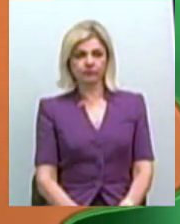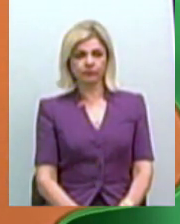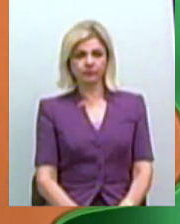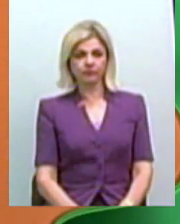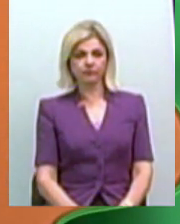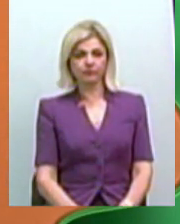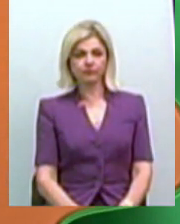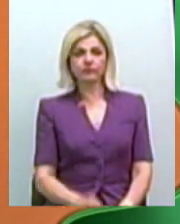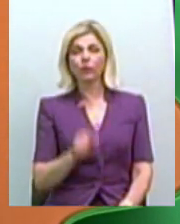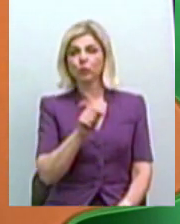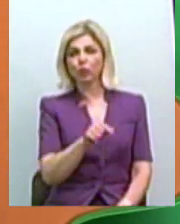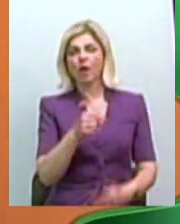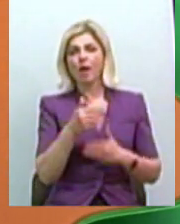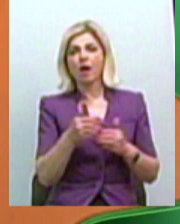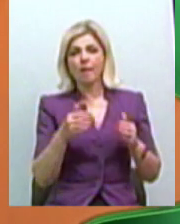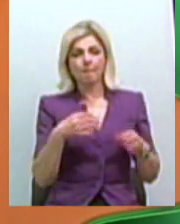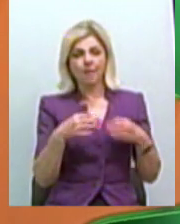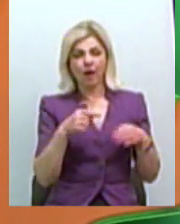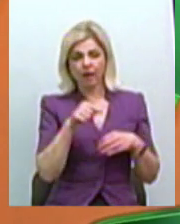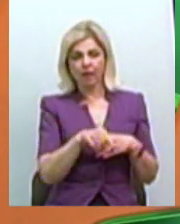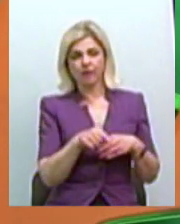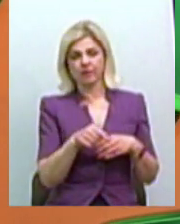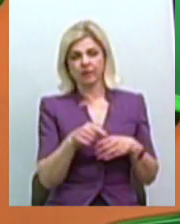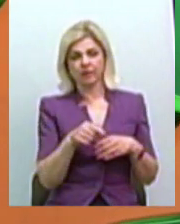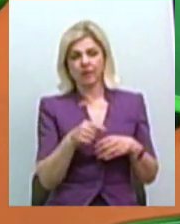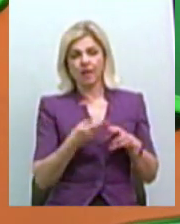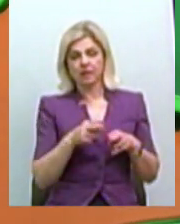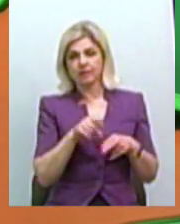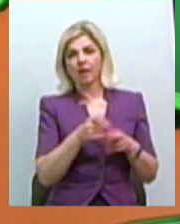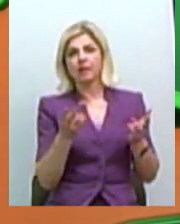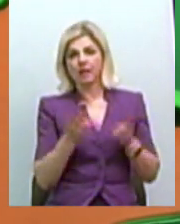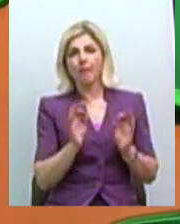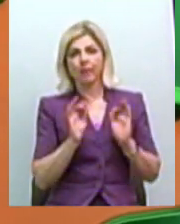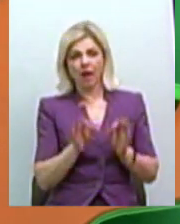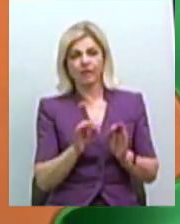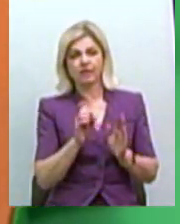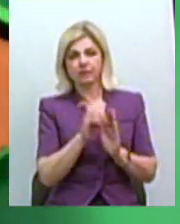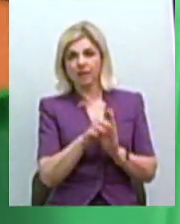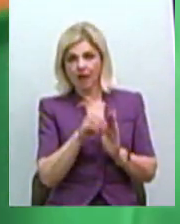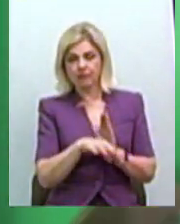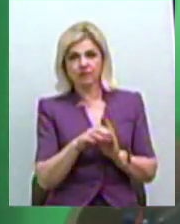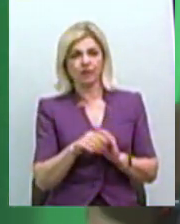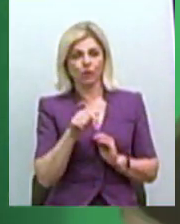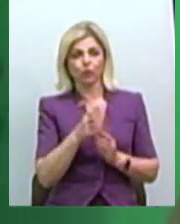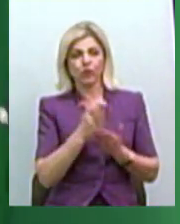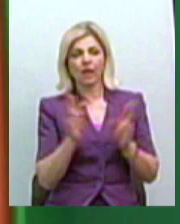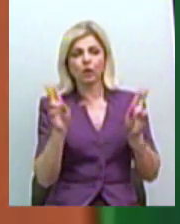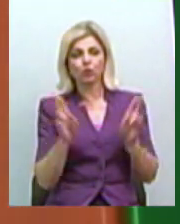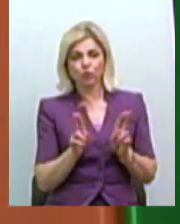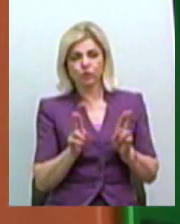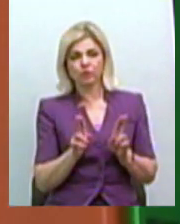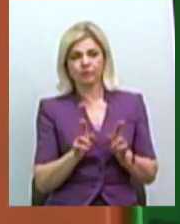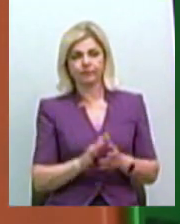Складуємо пакети від соку. Його потрібно правильно скласти, тому тут є інструкція по